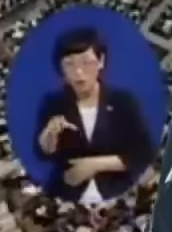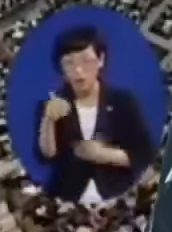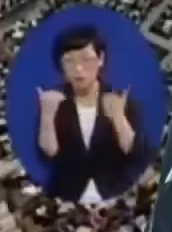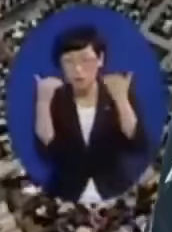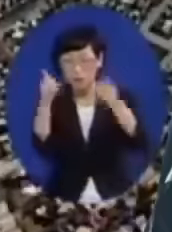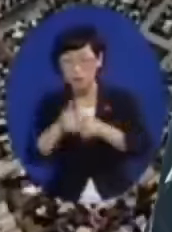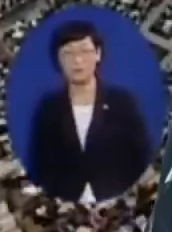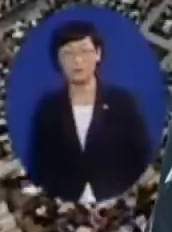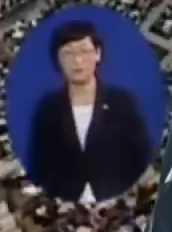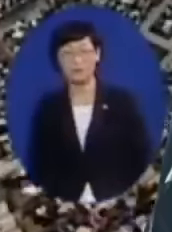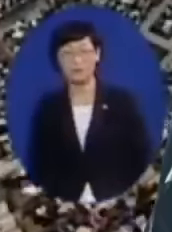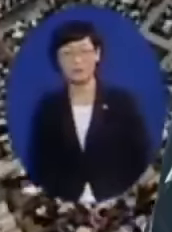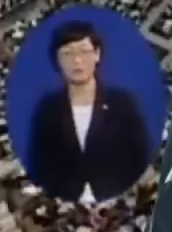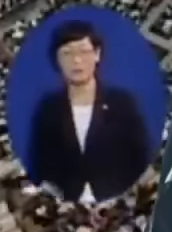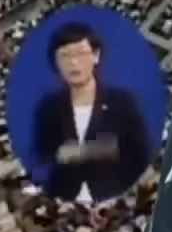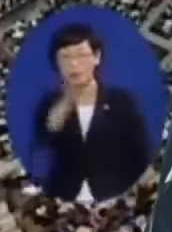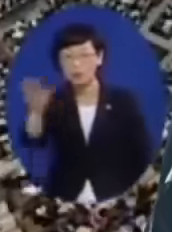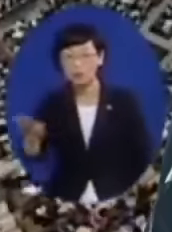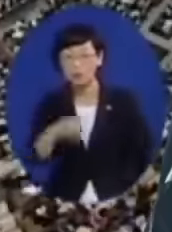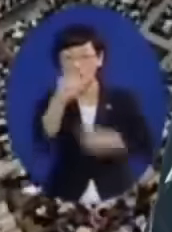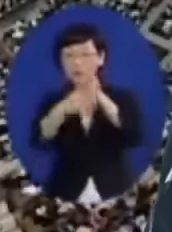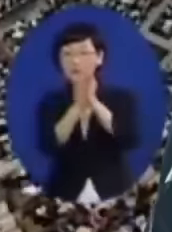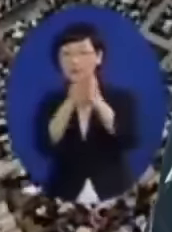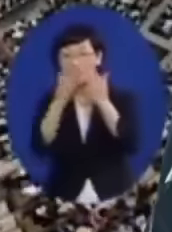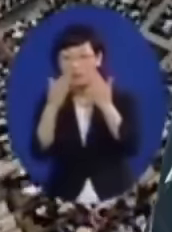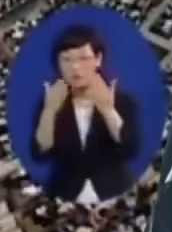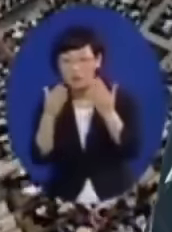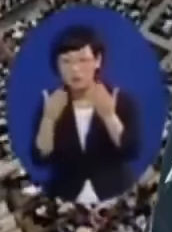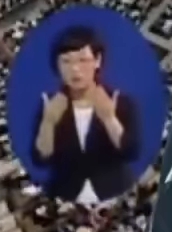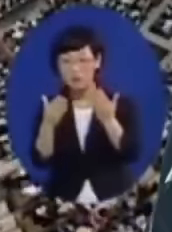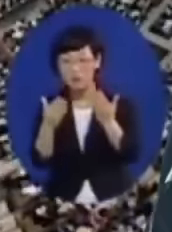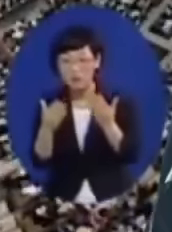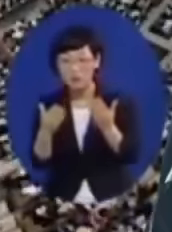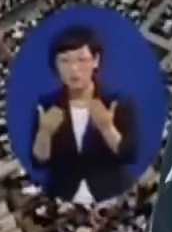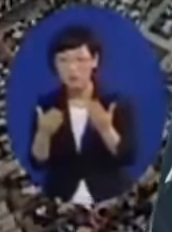마련입니다. 우리가 성경을